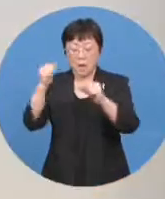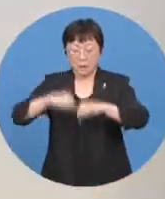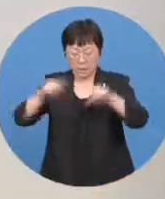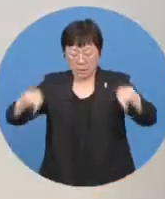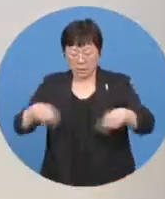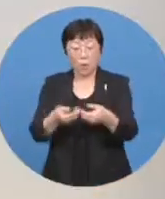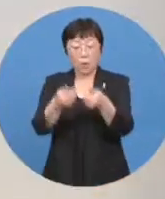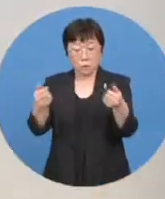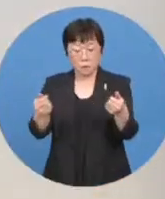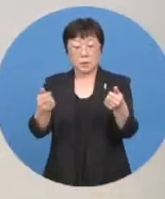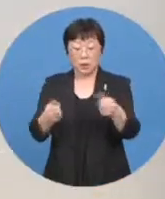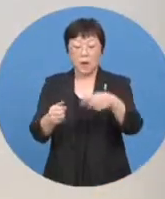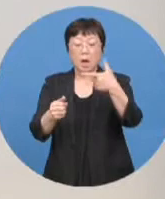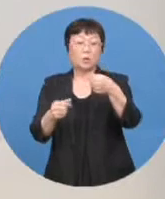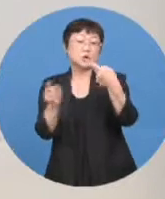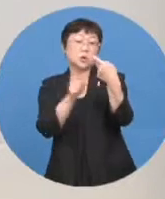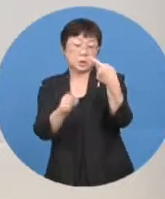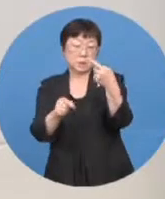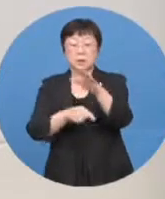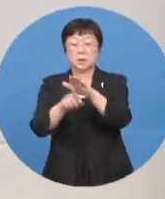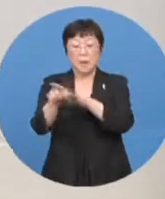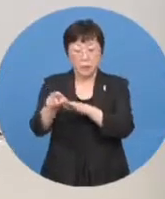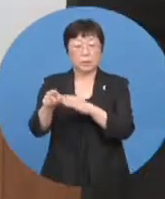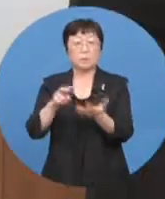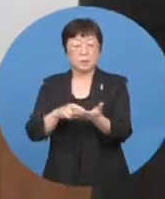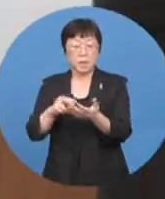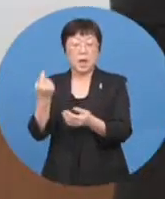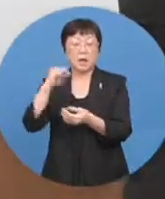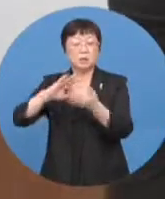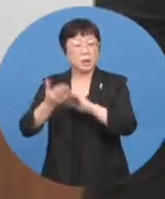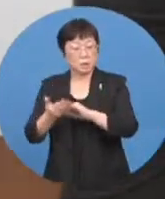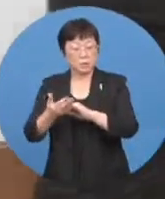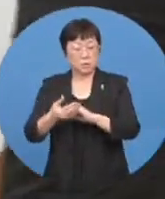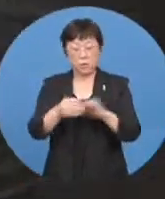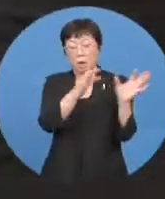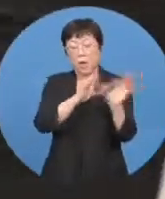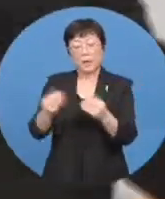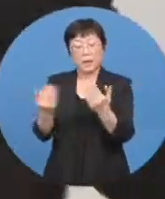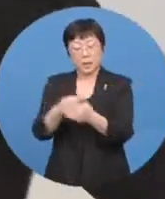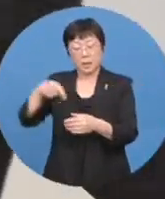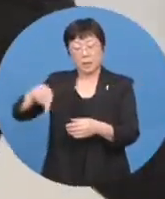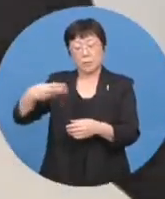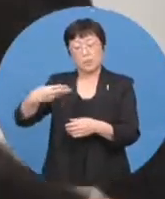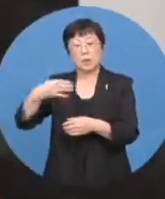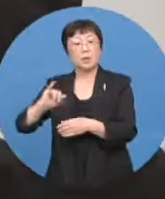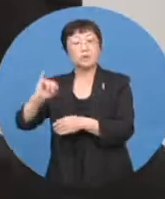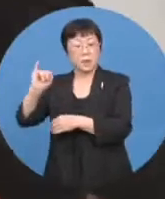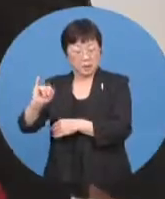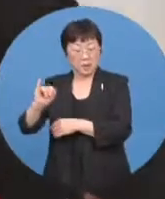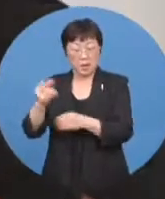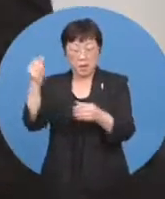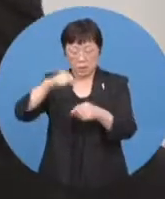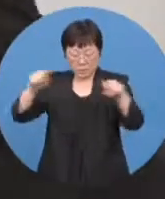補式では61名のサポーターを代表して勝浦町の秋成文夫さんに認定証が手渡されました